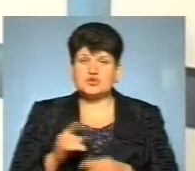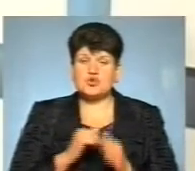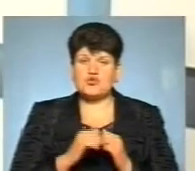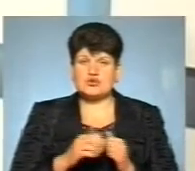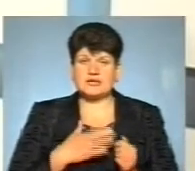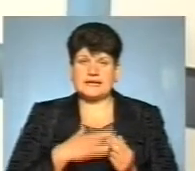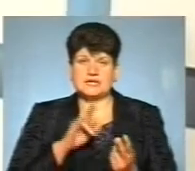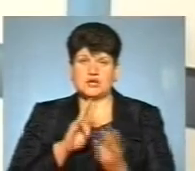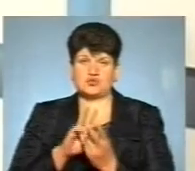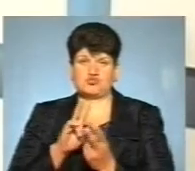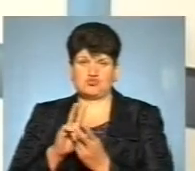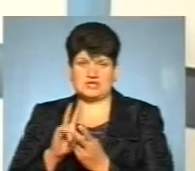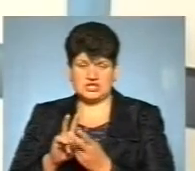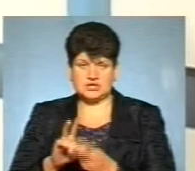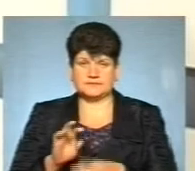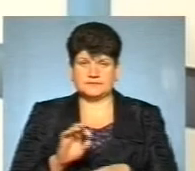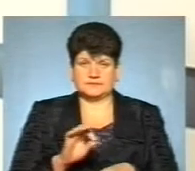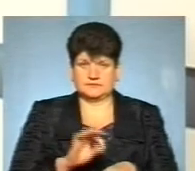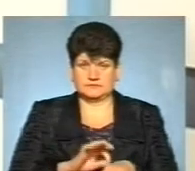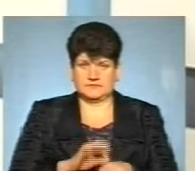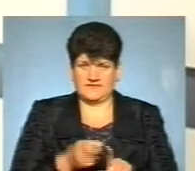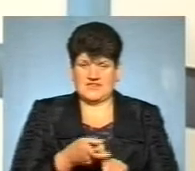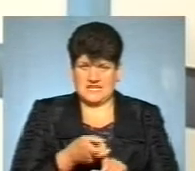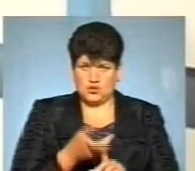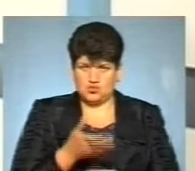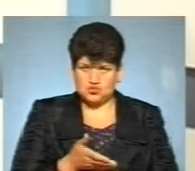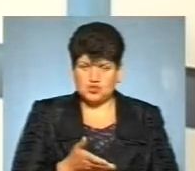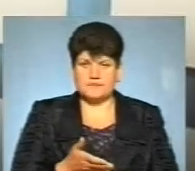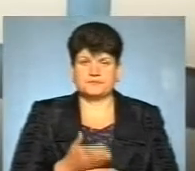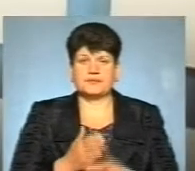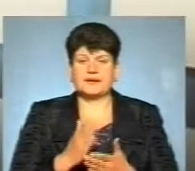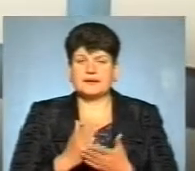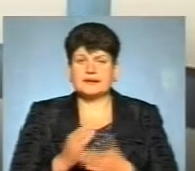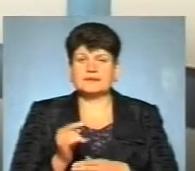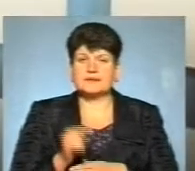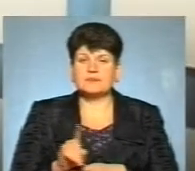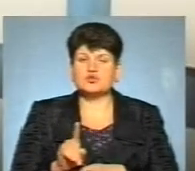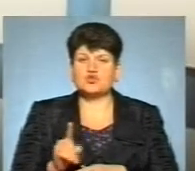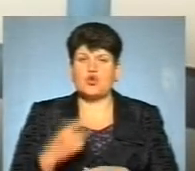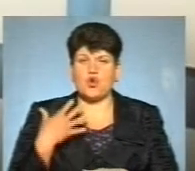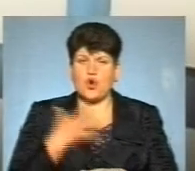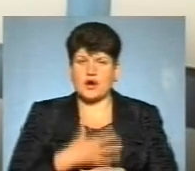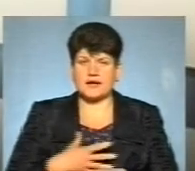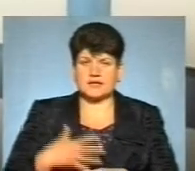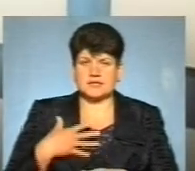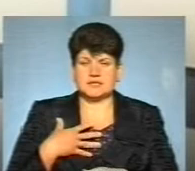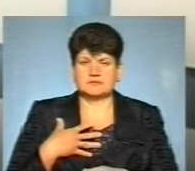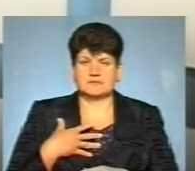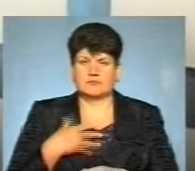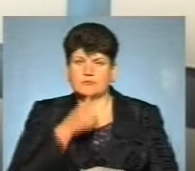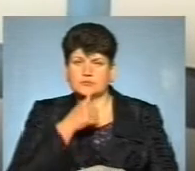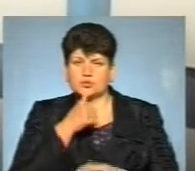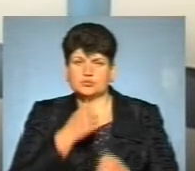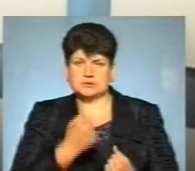наша зустріч з вірусом або антигеном супроводжується тим, що організм напрацьовує захист.